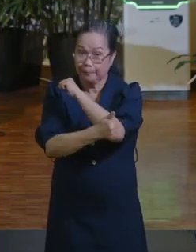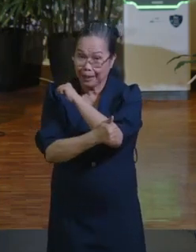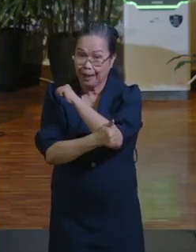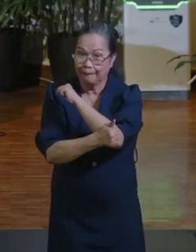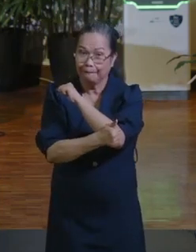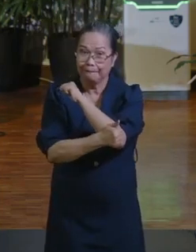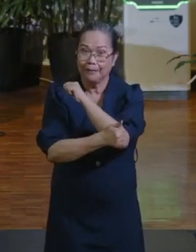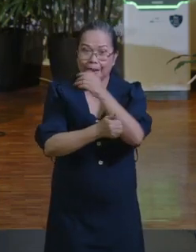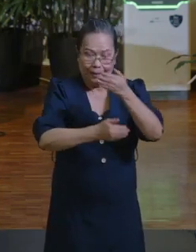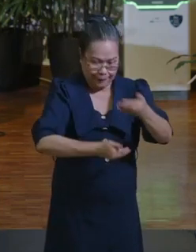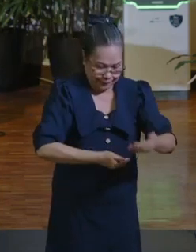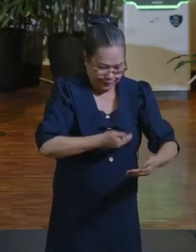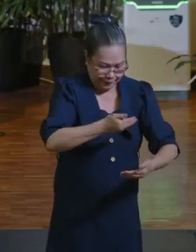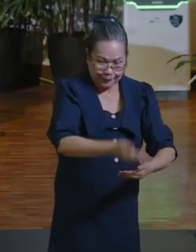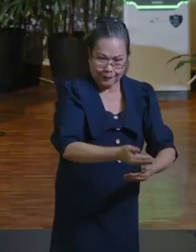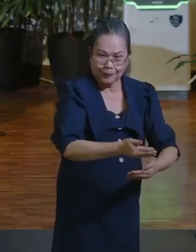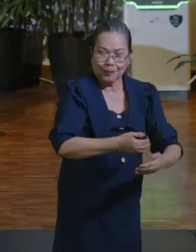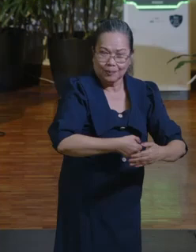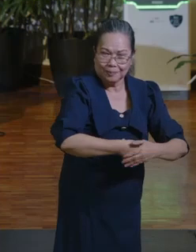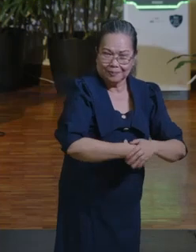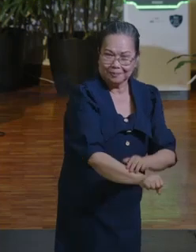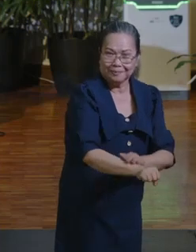mga salinlahi.